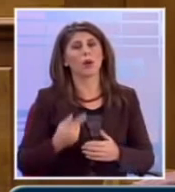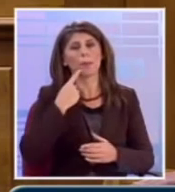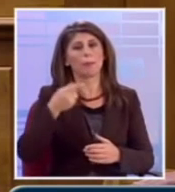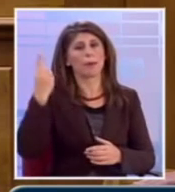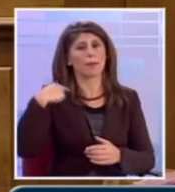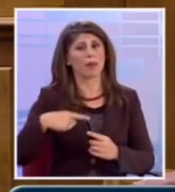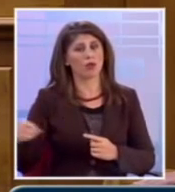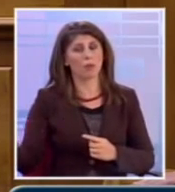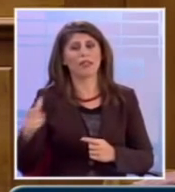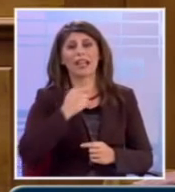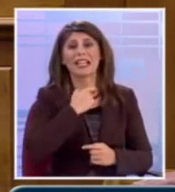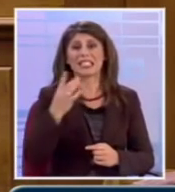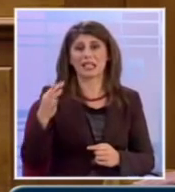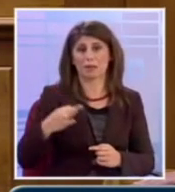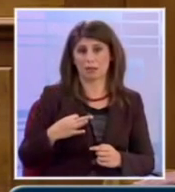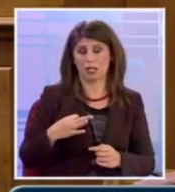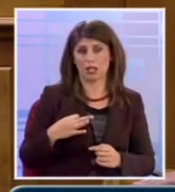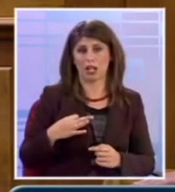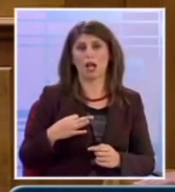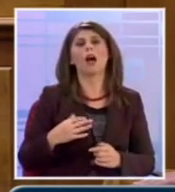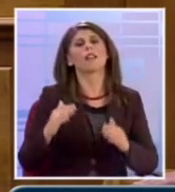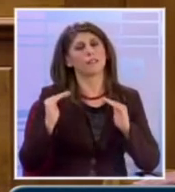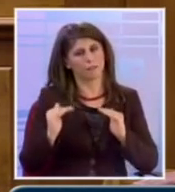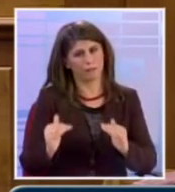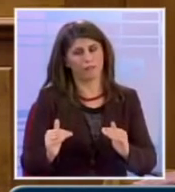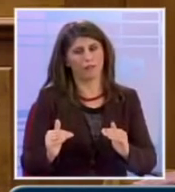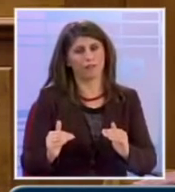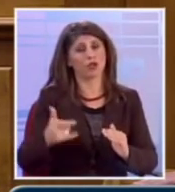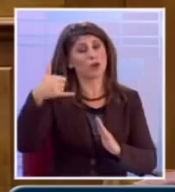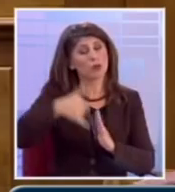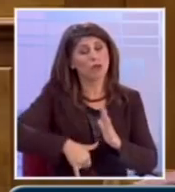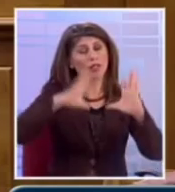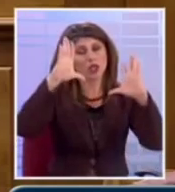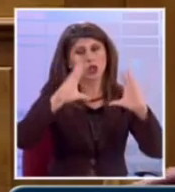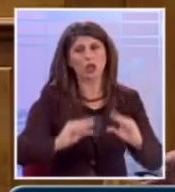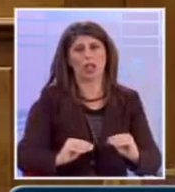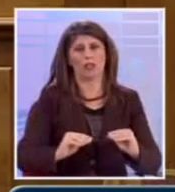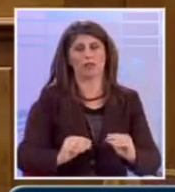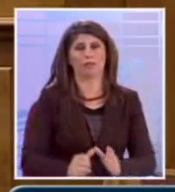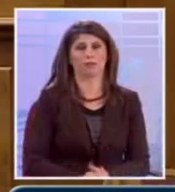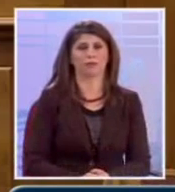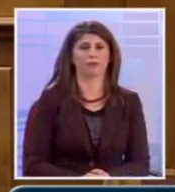βδομάδα αναγκαστήκατε να μας πείτε ότι παραμένουμε στο πιο βαθύ σκοτά.